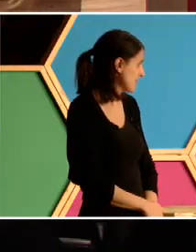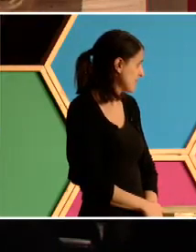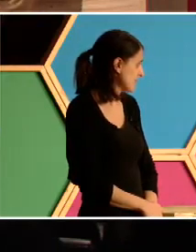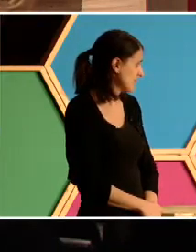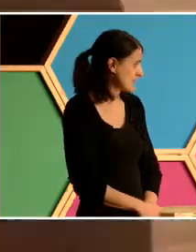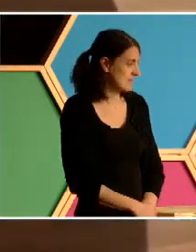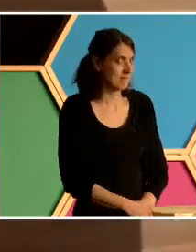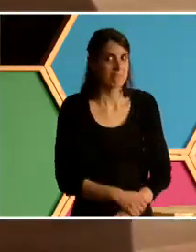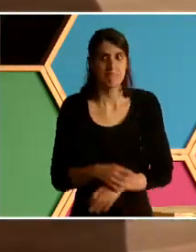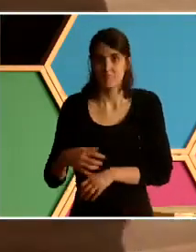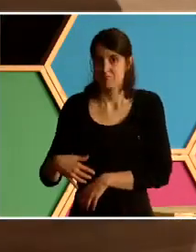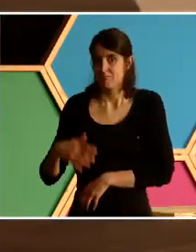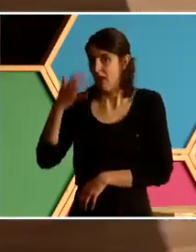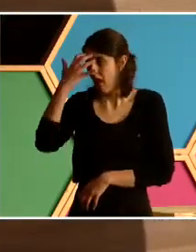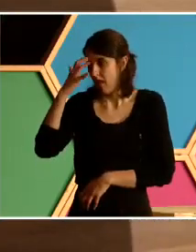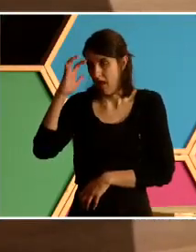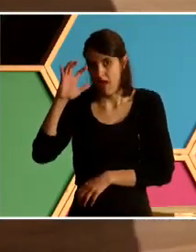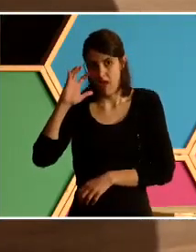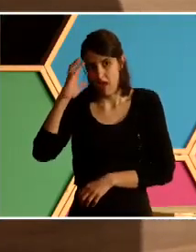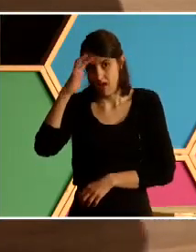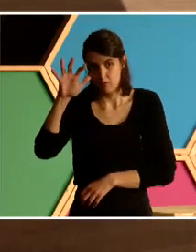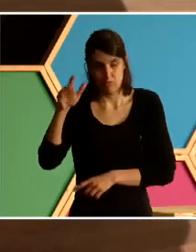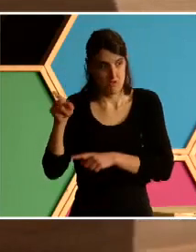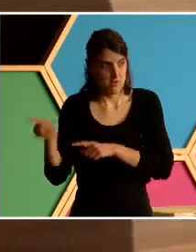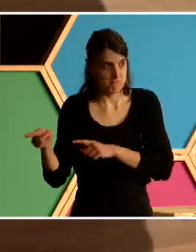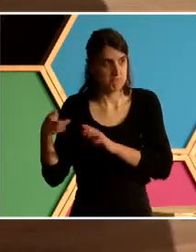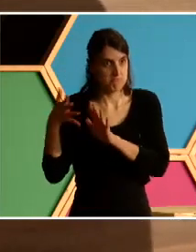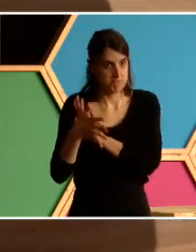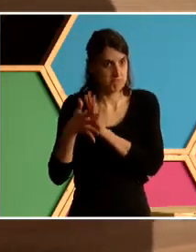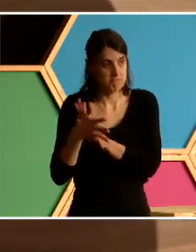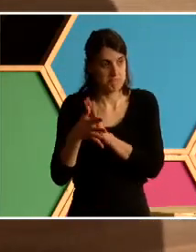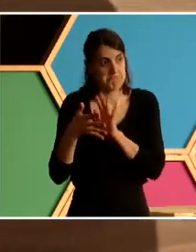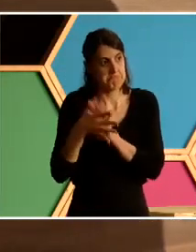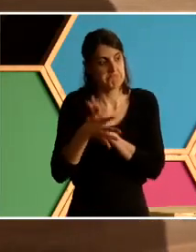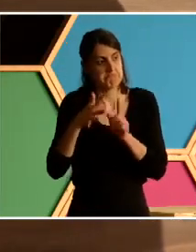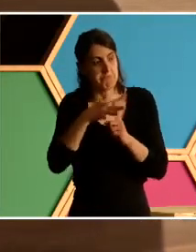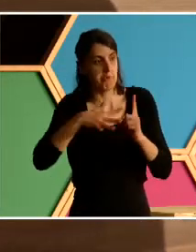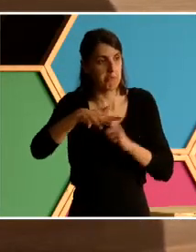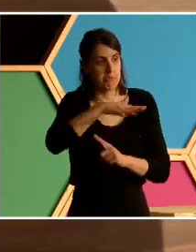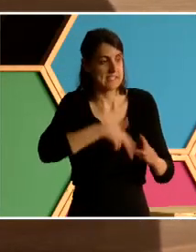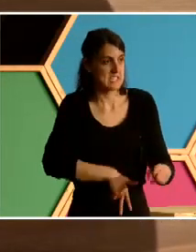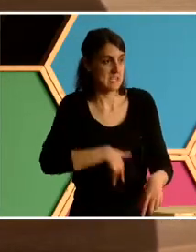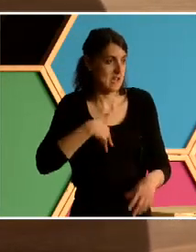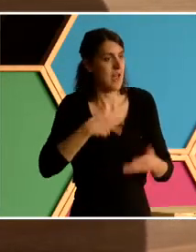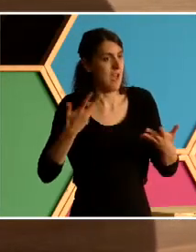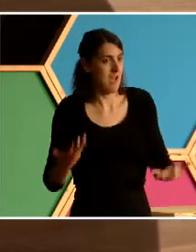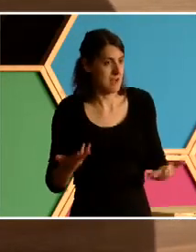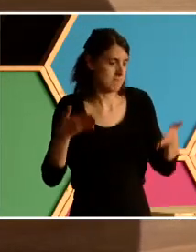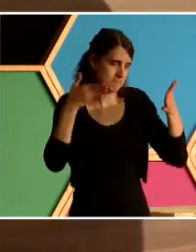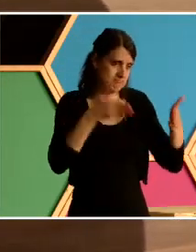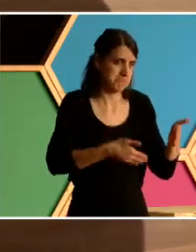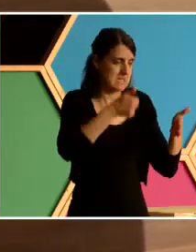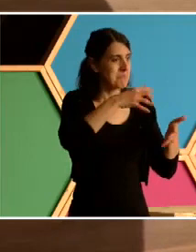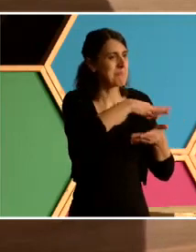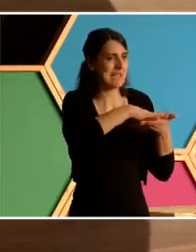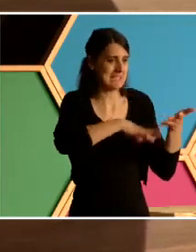Vale. Després d'aquesta anècdota i del context general, ens aterrem més cap a Barcelona i aprofitem per preguntar-li